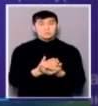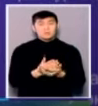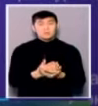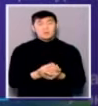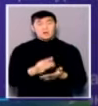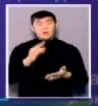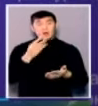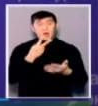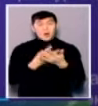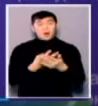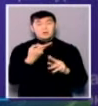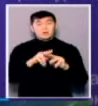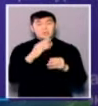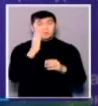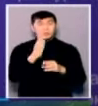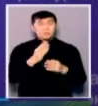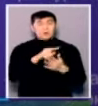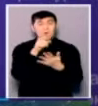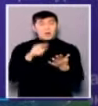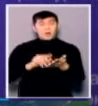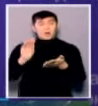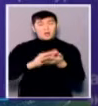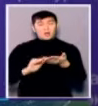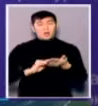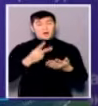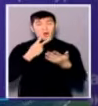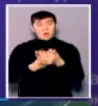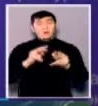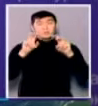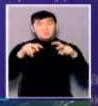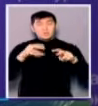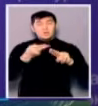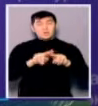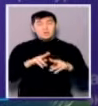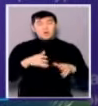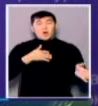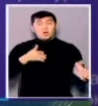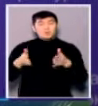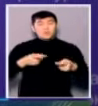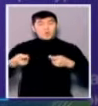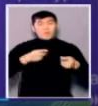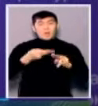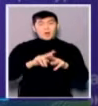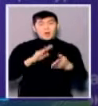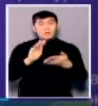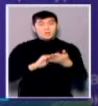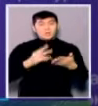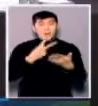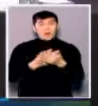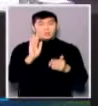ғайып болып есептеледі. Сондықтан біз оны ұсыныс берейік, әлде де қарап жол басқармасы осы ұсыныс бергеннен кейін